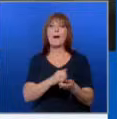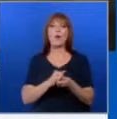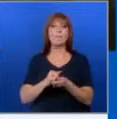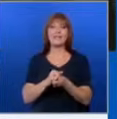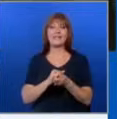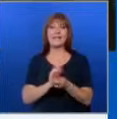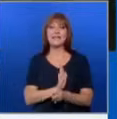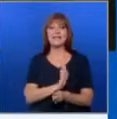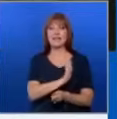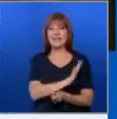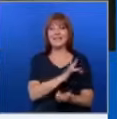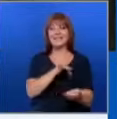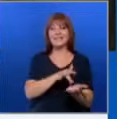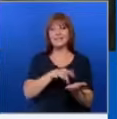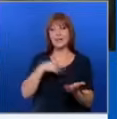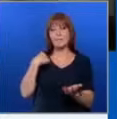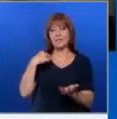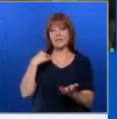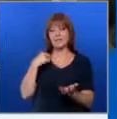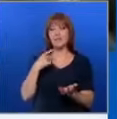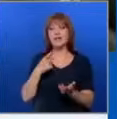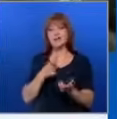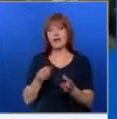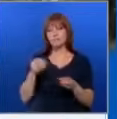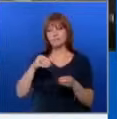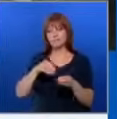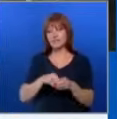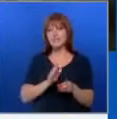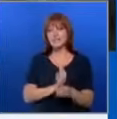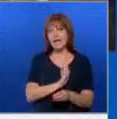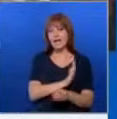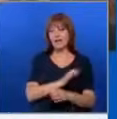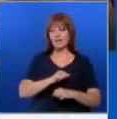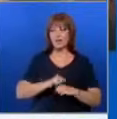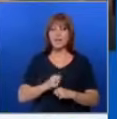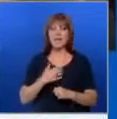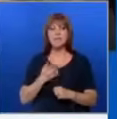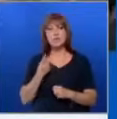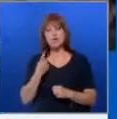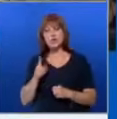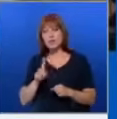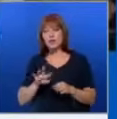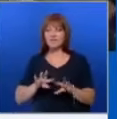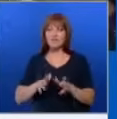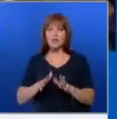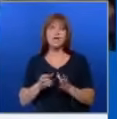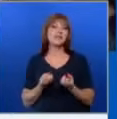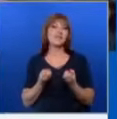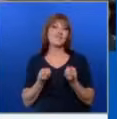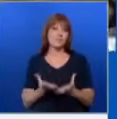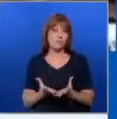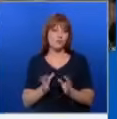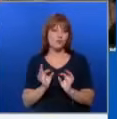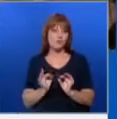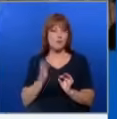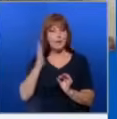левица, и така центристкият президент да се окаже в съжителство с ляв кабинет. Има и други по-малко вероятни възможности, като